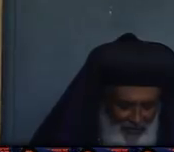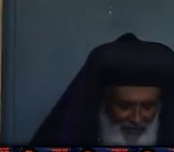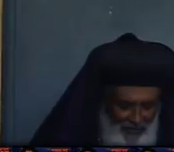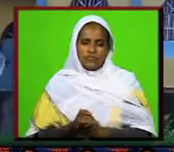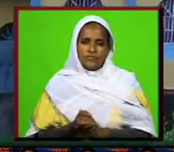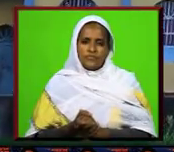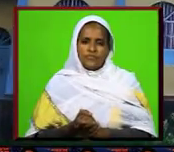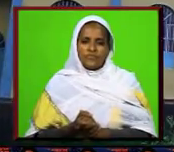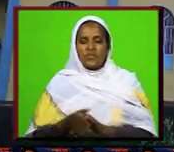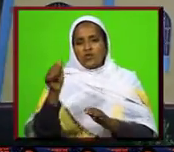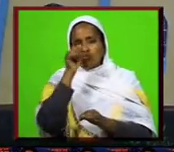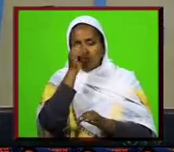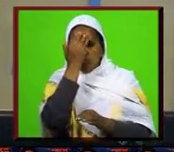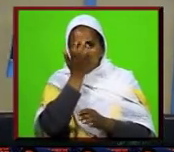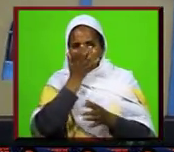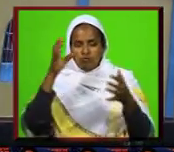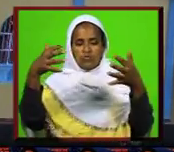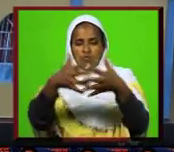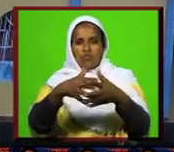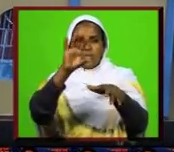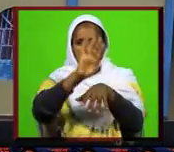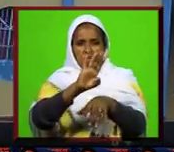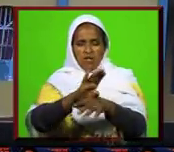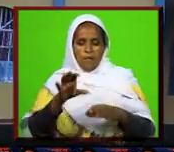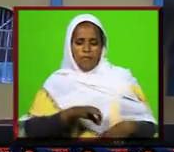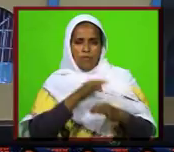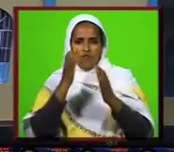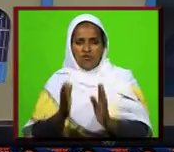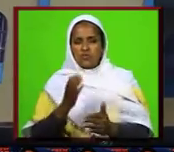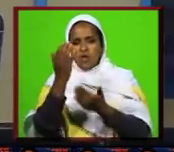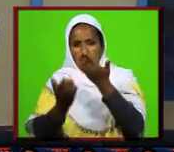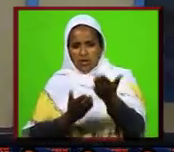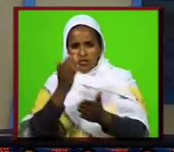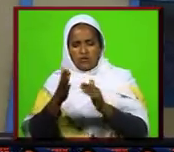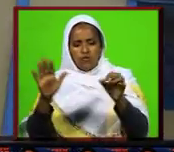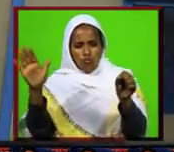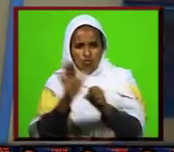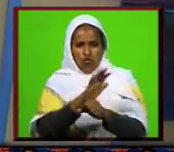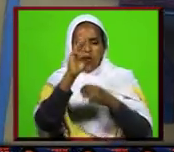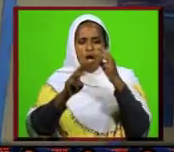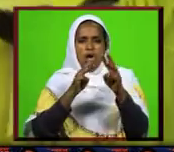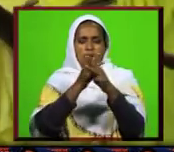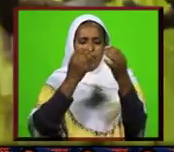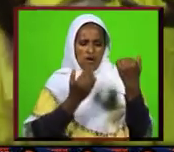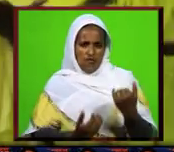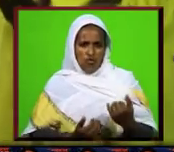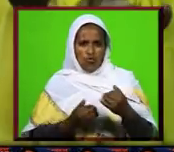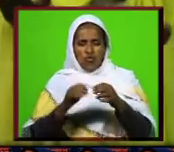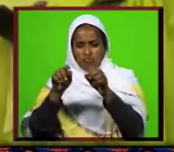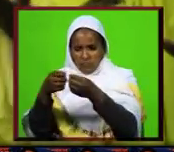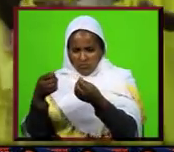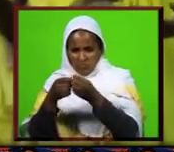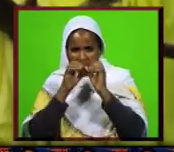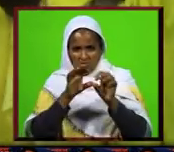ቀደሳ። የኢትዮጵያ ኦርቶዶክስ ተዋህዶ ቤተክርስቲያን መንፈሳዊ አገልግሎት ምሉ ዓለም አቀፋዊ